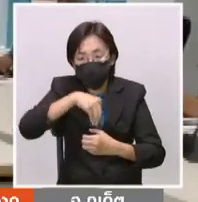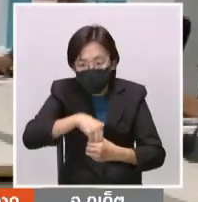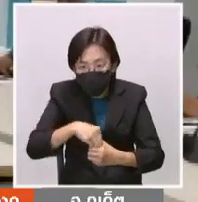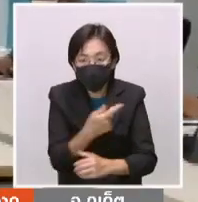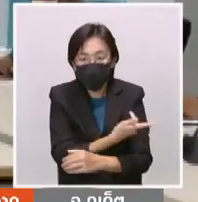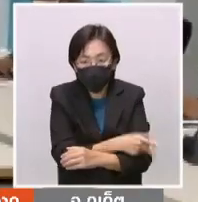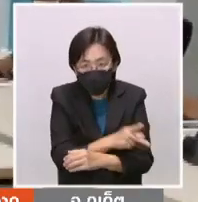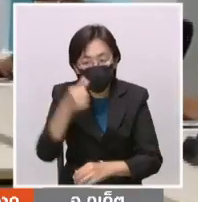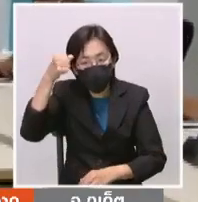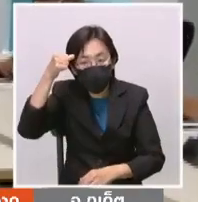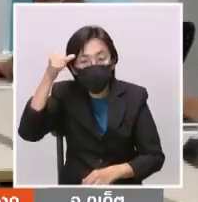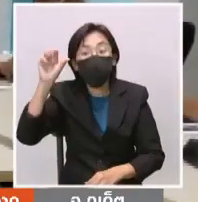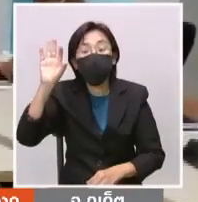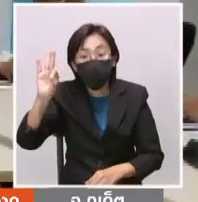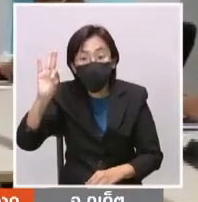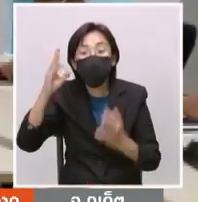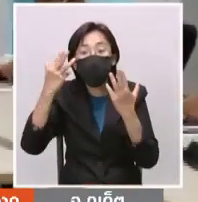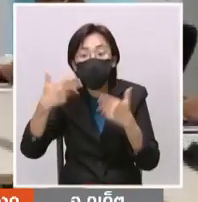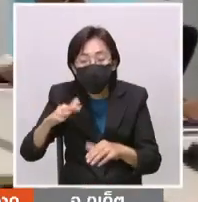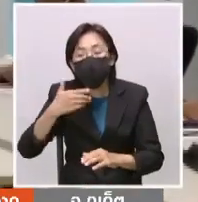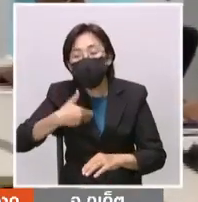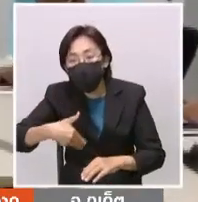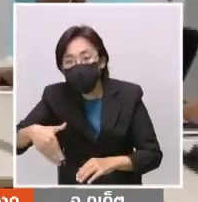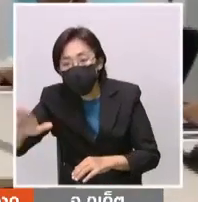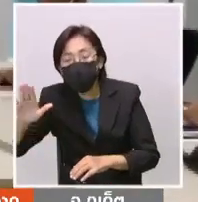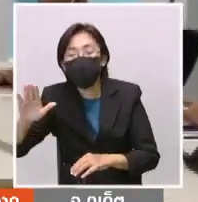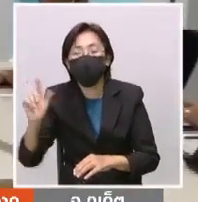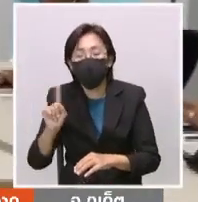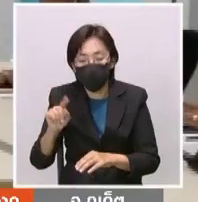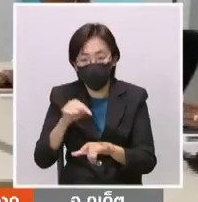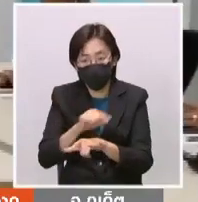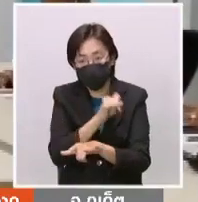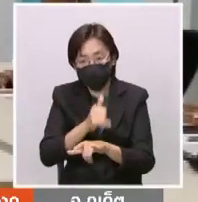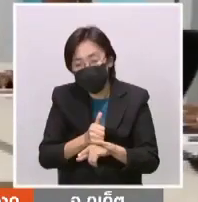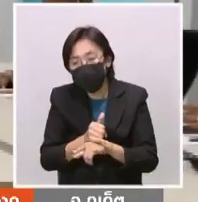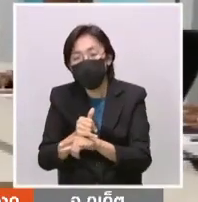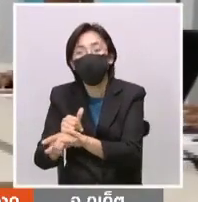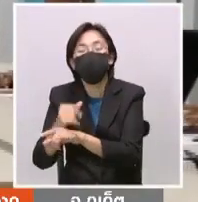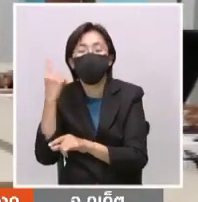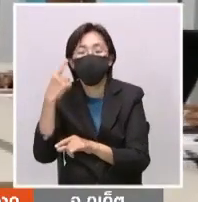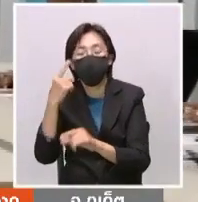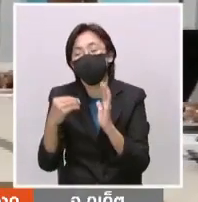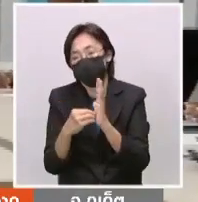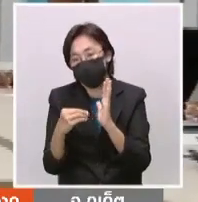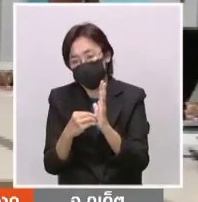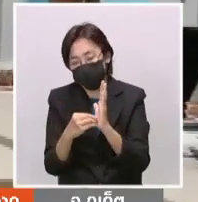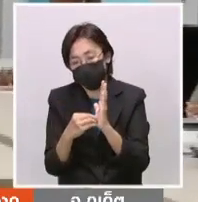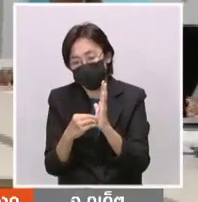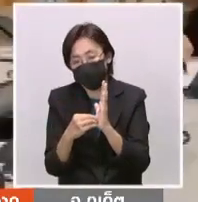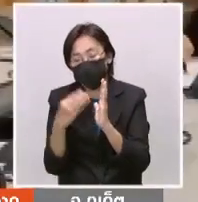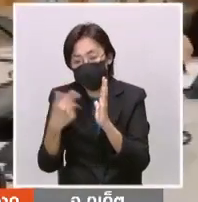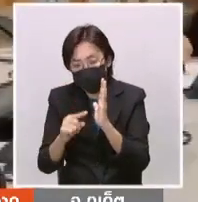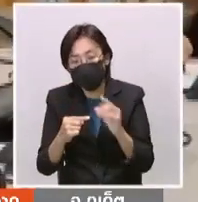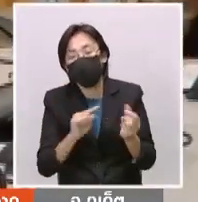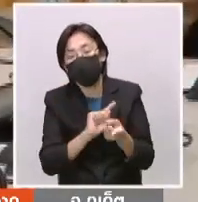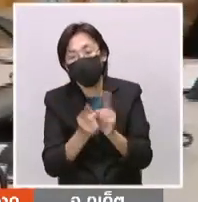เก็ตได้9วันเท่านั้นเดินทางออกไปทางเครื่องบินลงไปในพื้นที่กรุงเทพมหานครและเดินทางต่